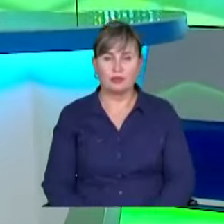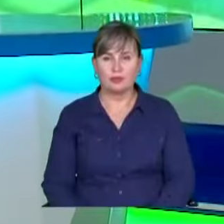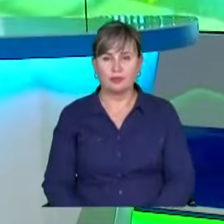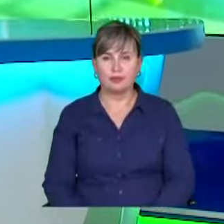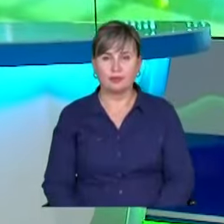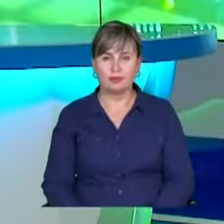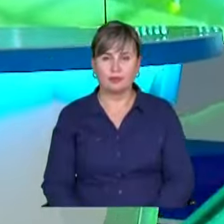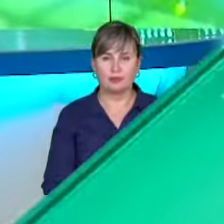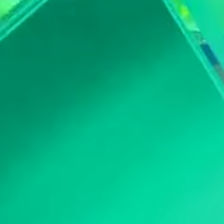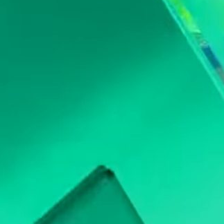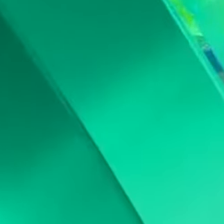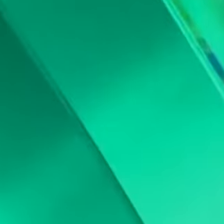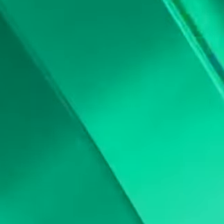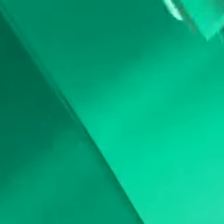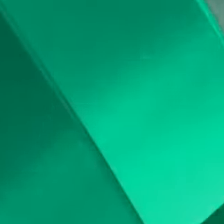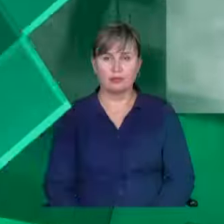выпуске.